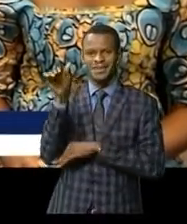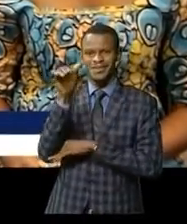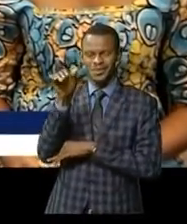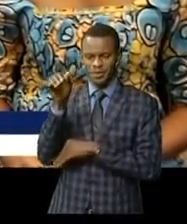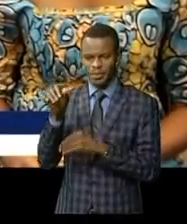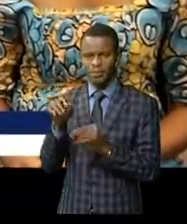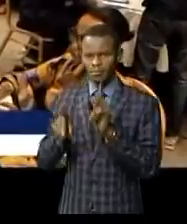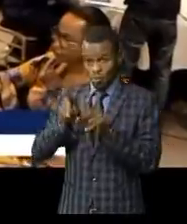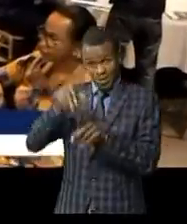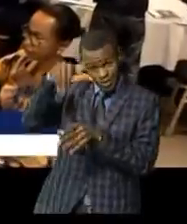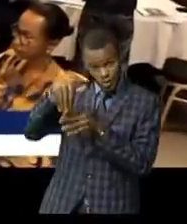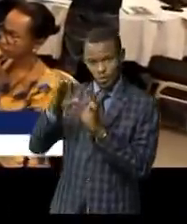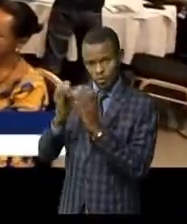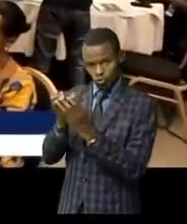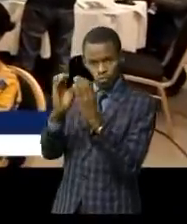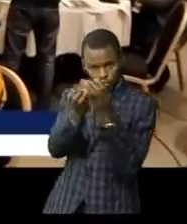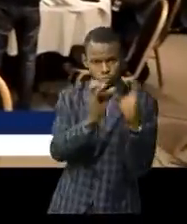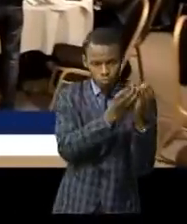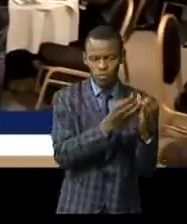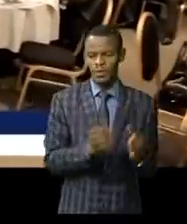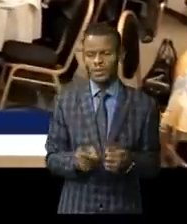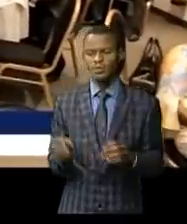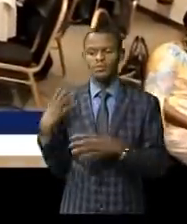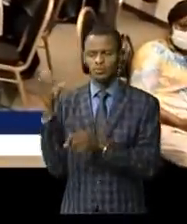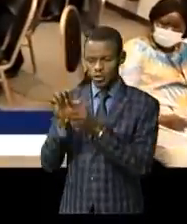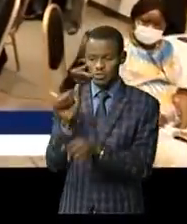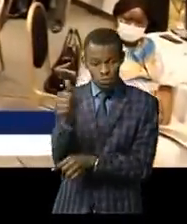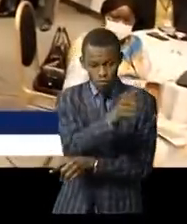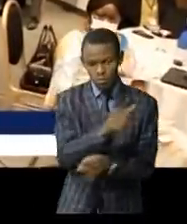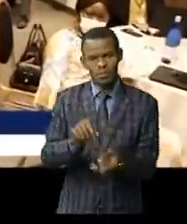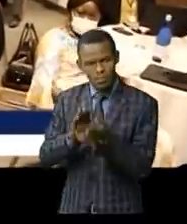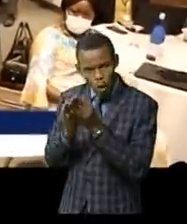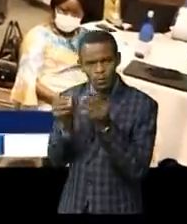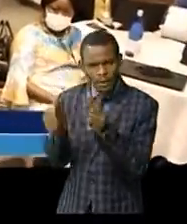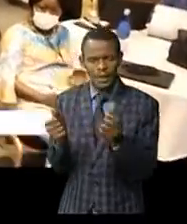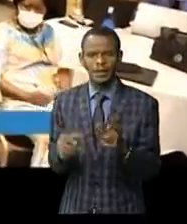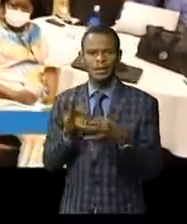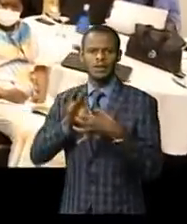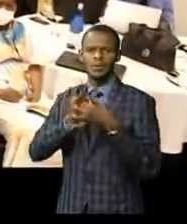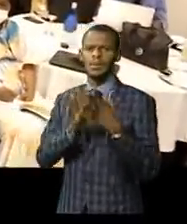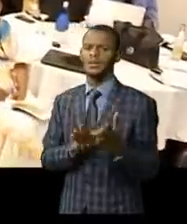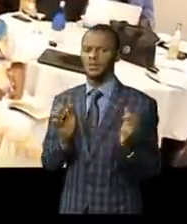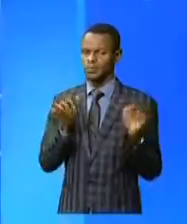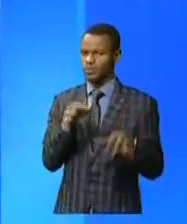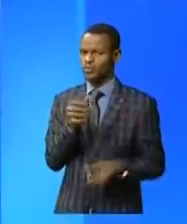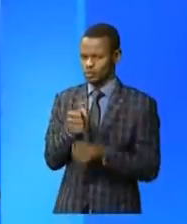liées directement ou indirectement aux forêts. Beaucoup des Congolais et le partenaire comptent aller de l'avant avec